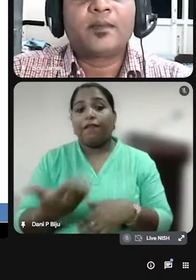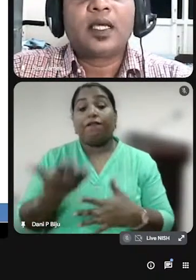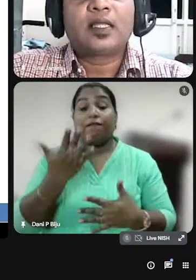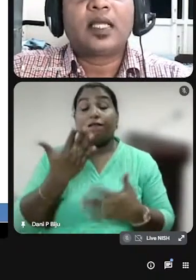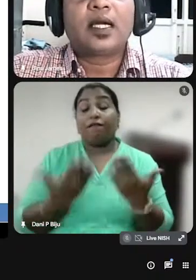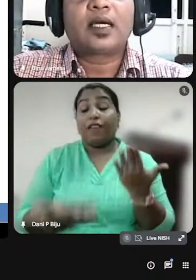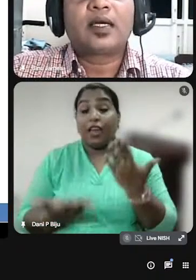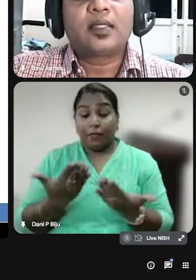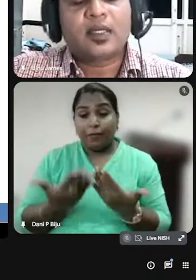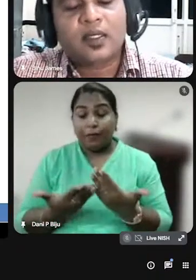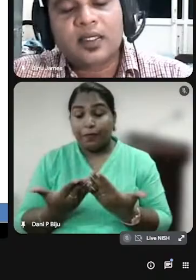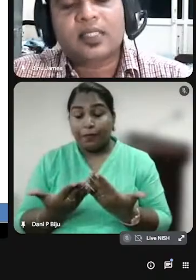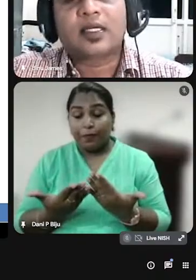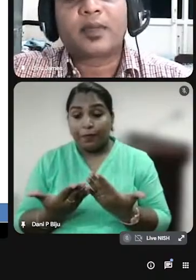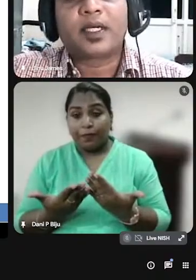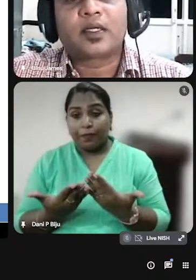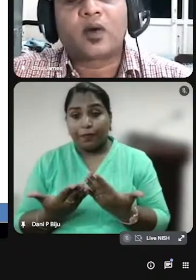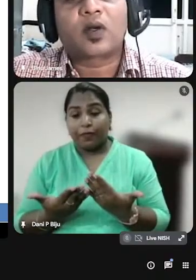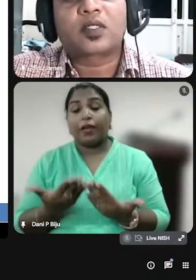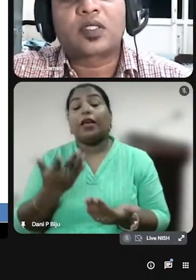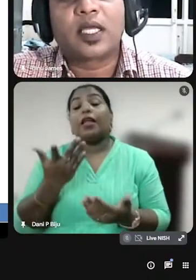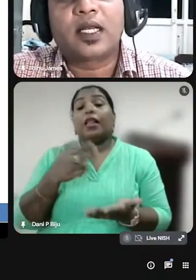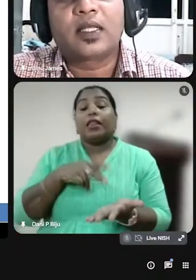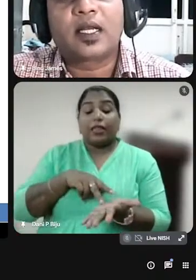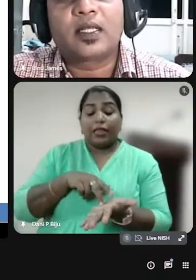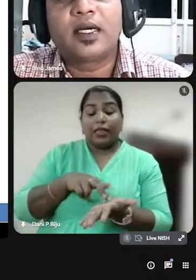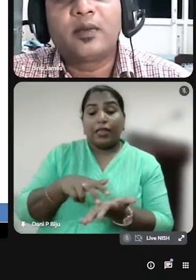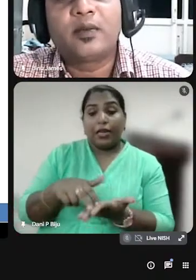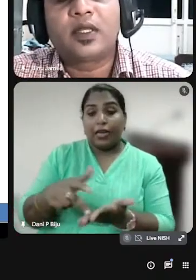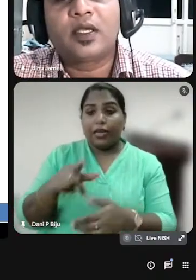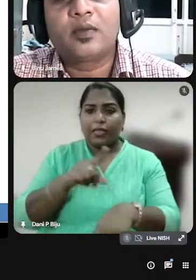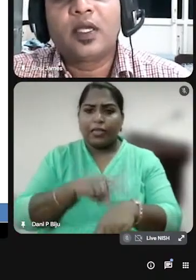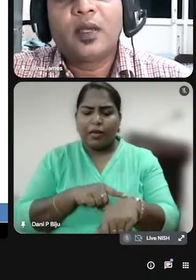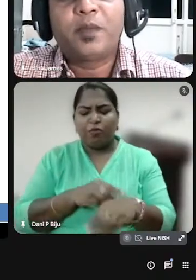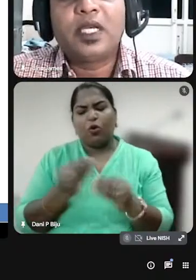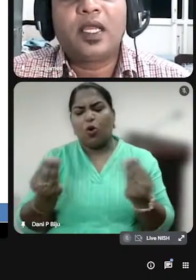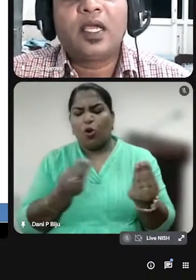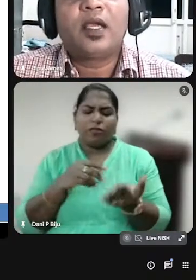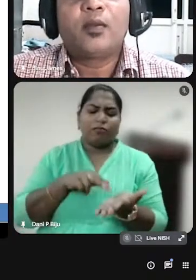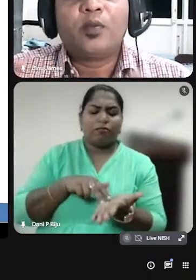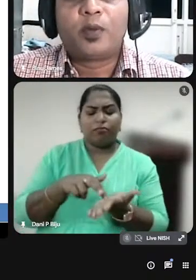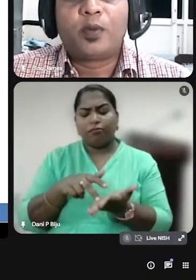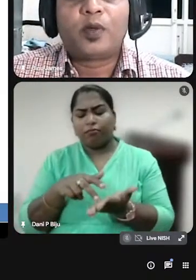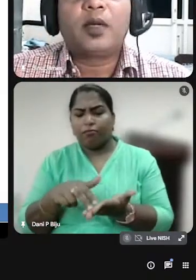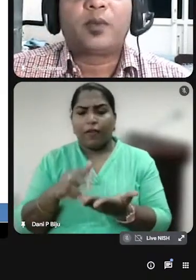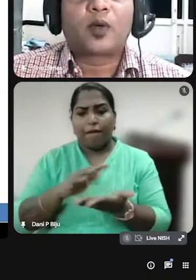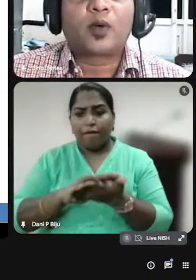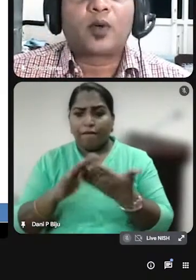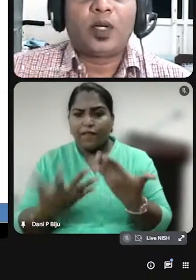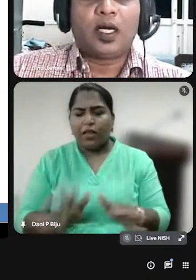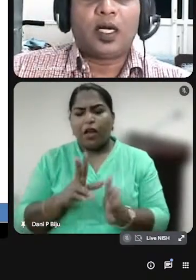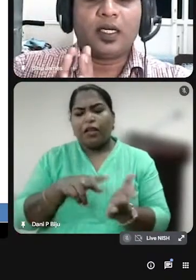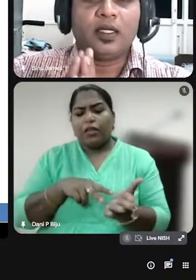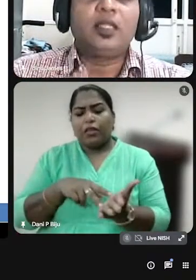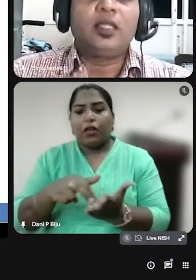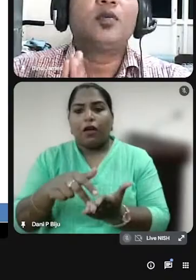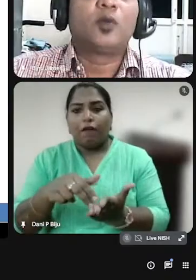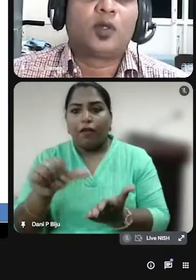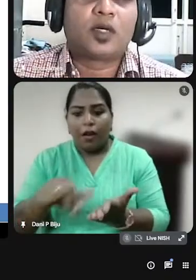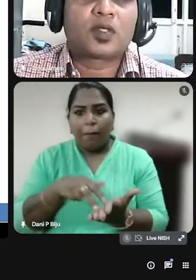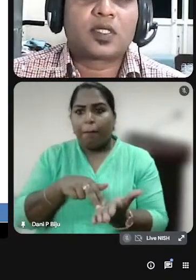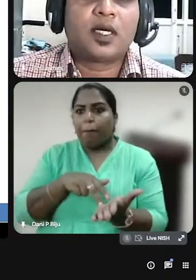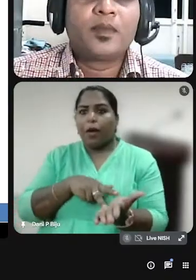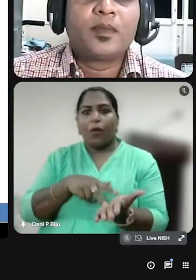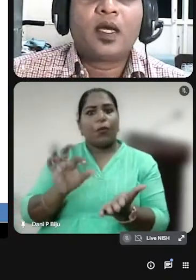അതായത് നടക്കുന്ന സമയത്ത് കുറച്ചു നേരം നടന്നു കഴിയുമ്പോഴത്തേക്കും പിന്നെ മുമ്പോട്ടുമില്ല പുറകോട്ടുമില്ല, നിന്നു